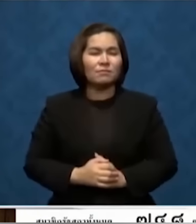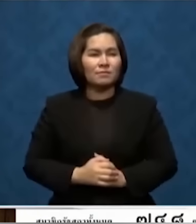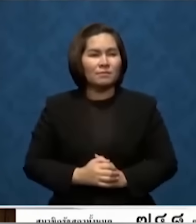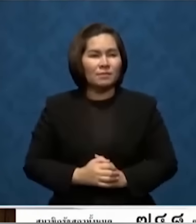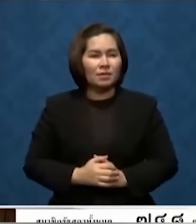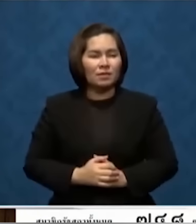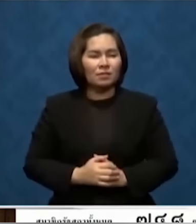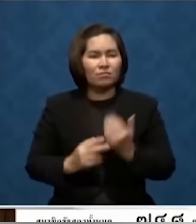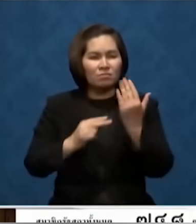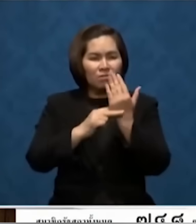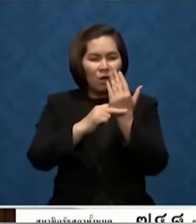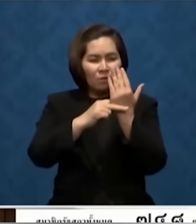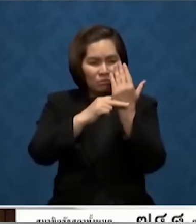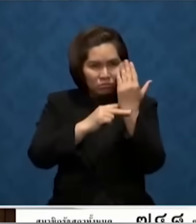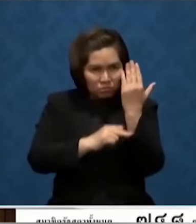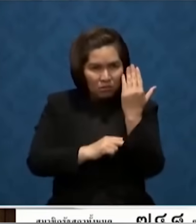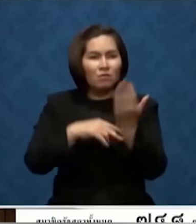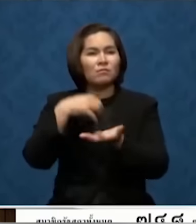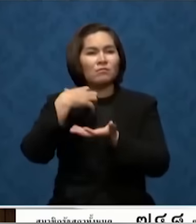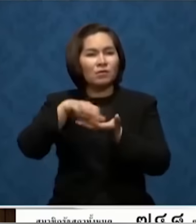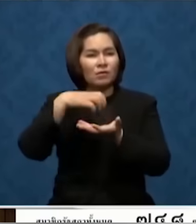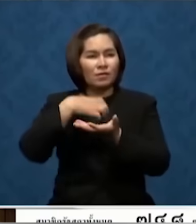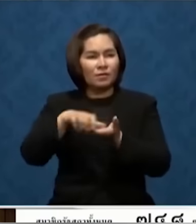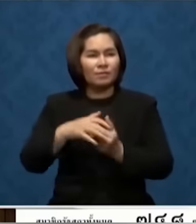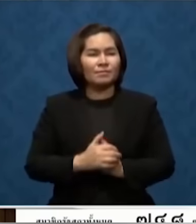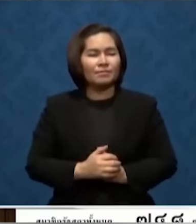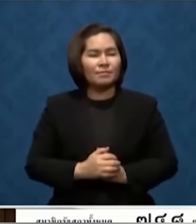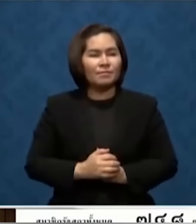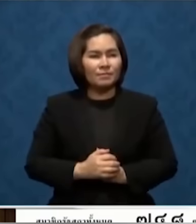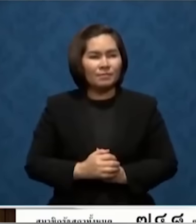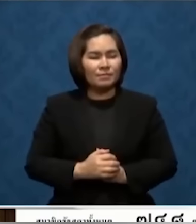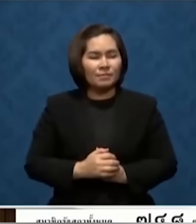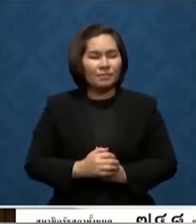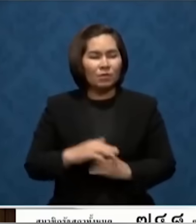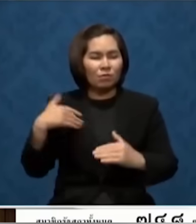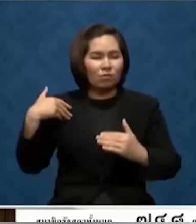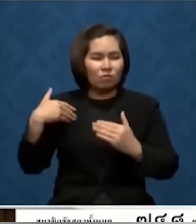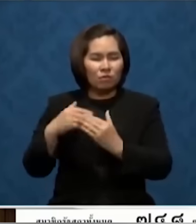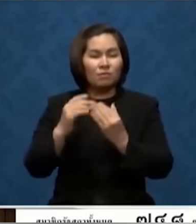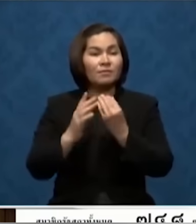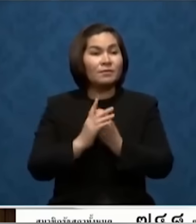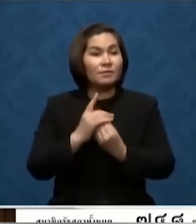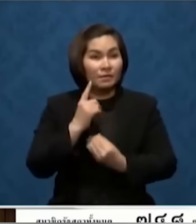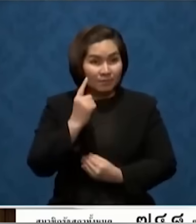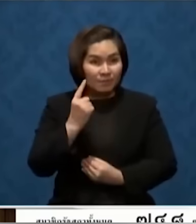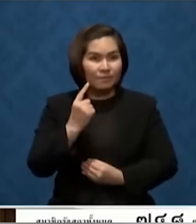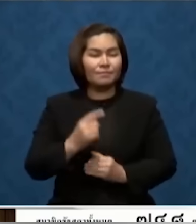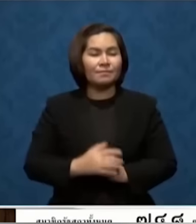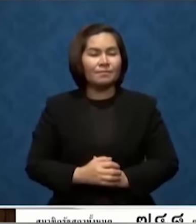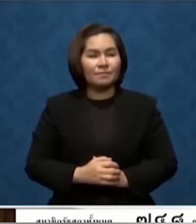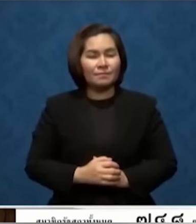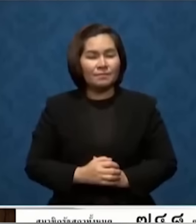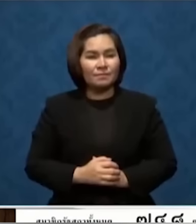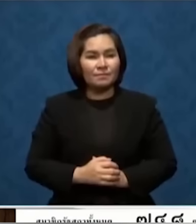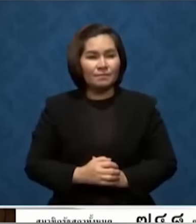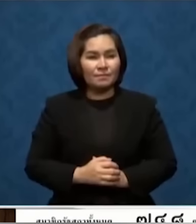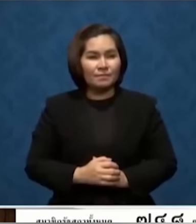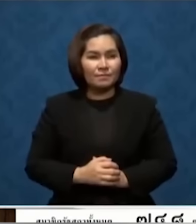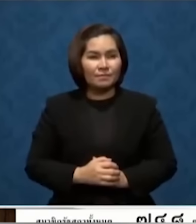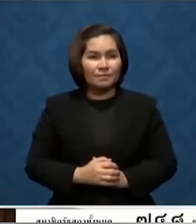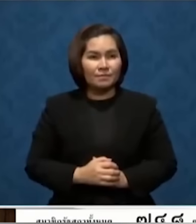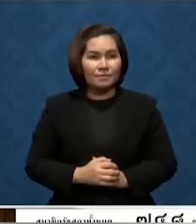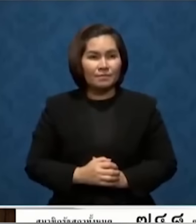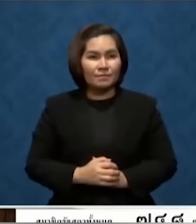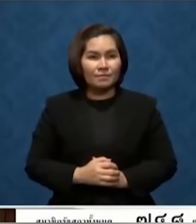ครับแต่สถานการณ์สัปดาห์ที่ผ่านมานะครับเหตุการณ์ตรงนี้นะครับในเรื่อง